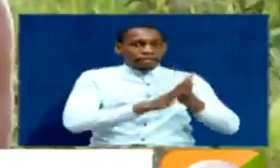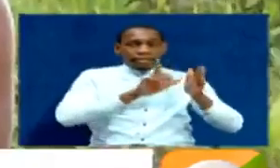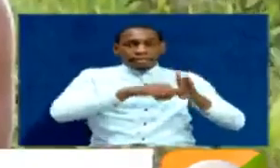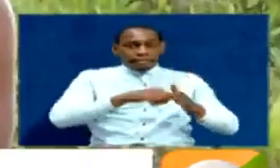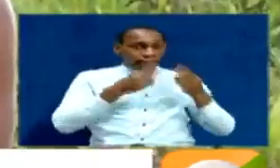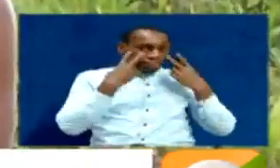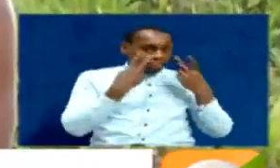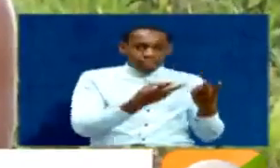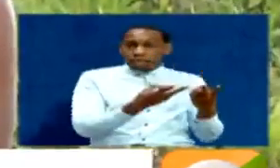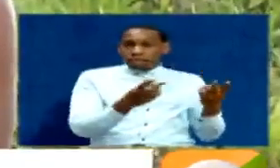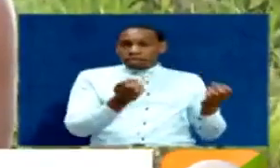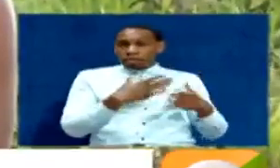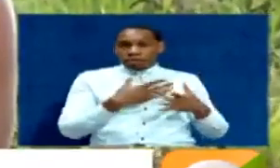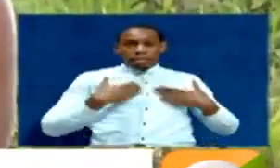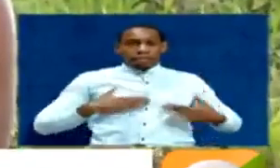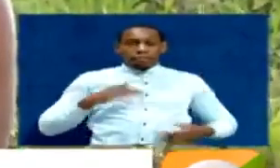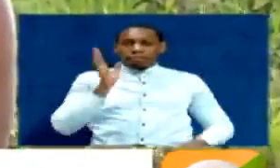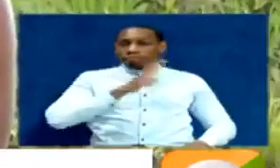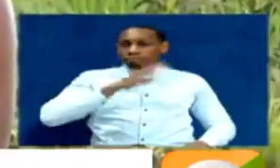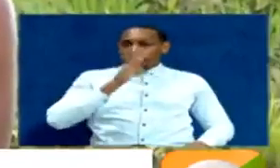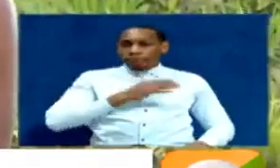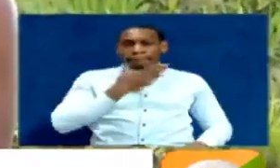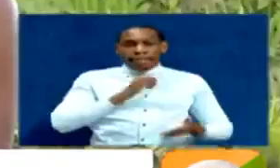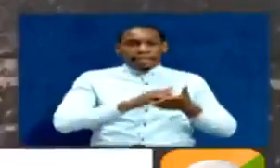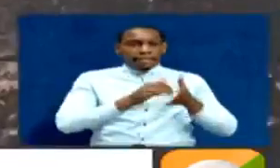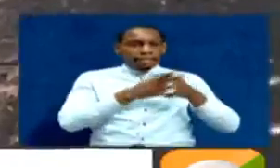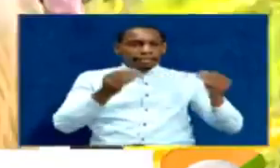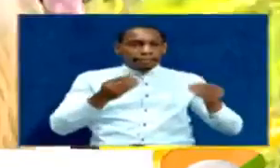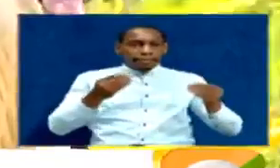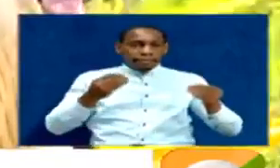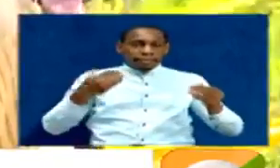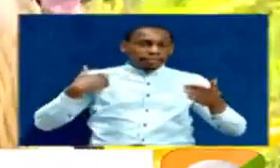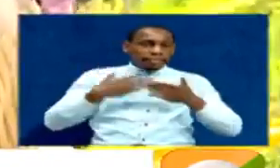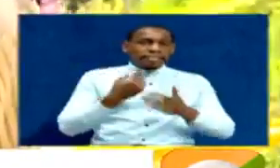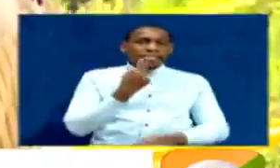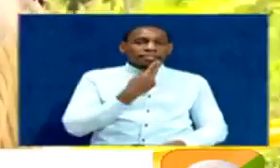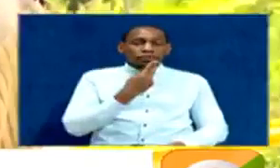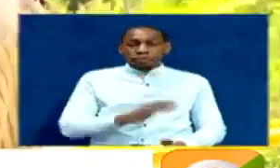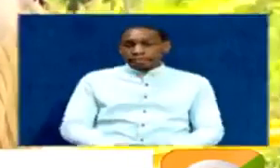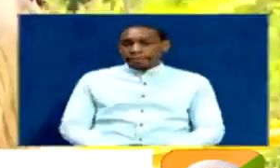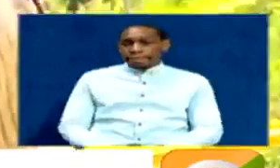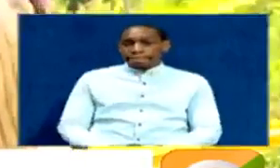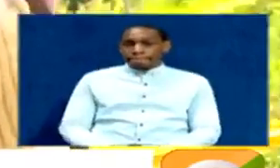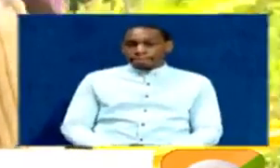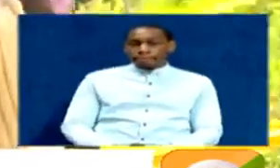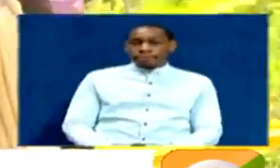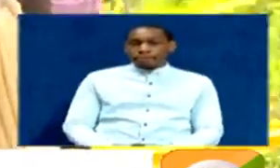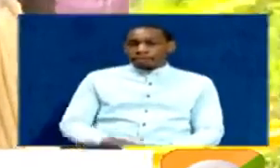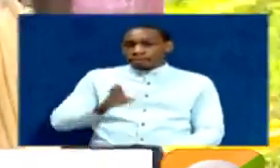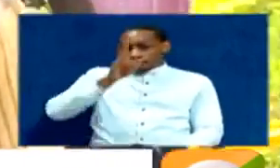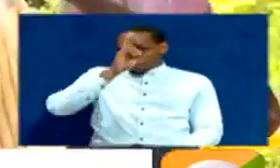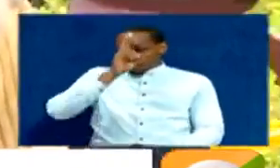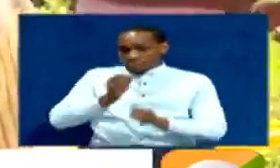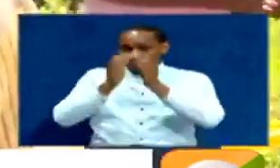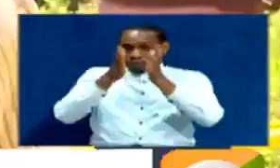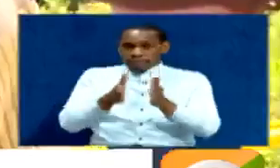to discover the worst, a dead body of a man who has been missing since Tuesday. Maafisa kutoka Nyakianga police